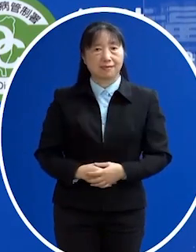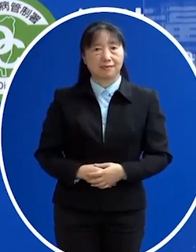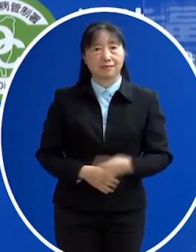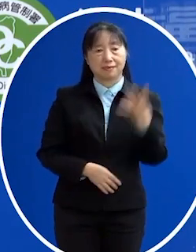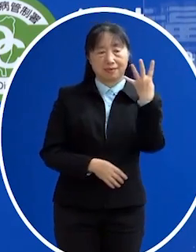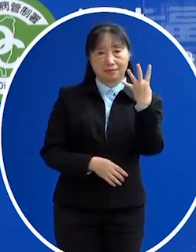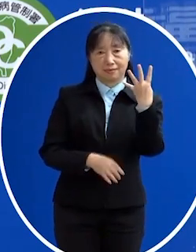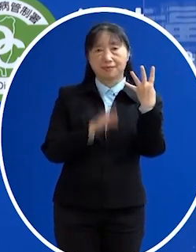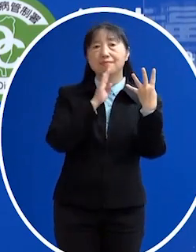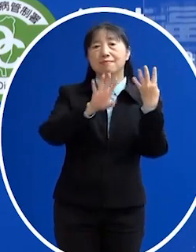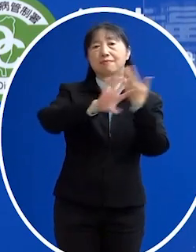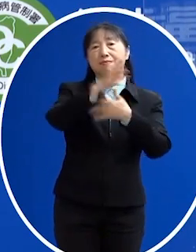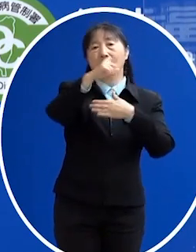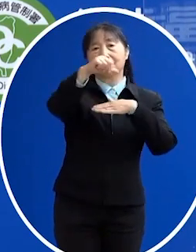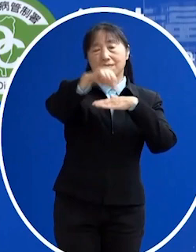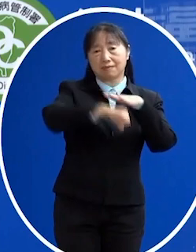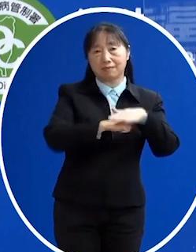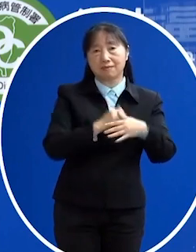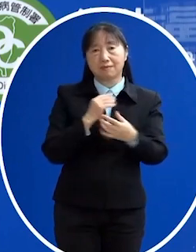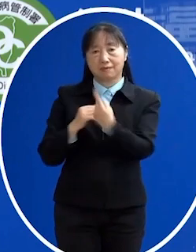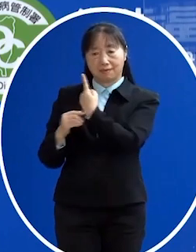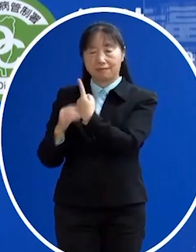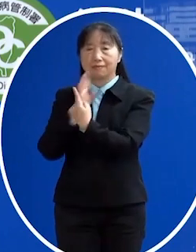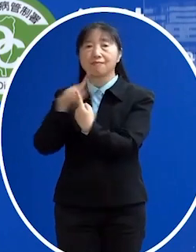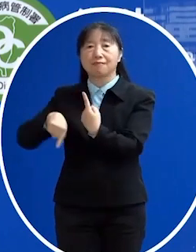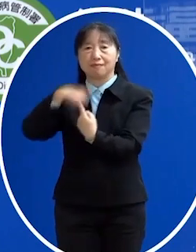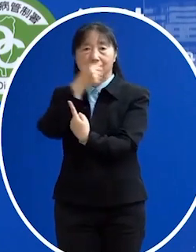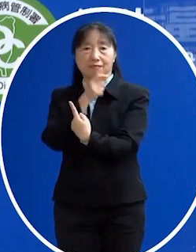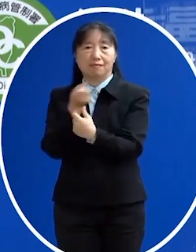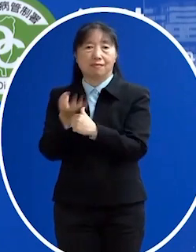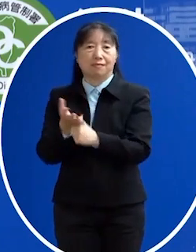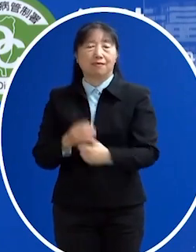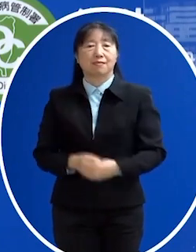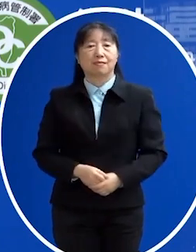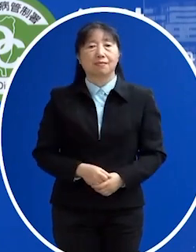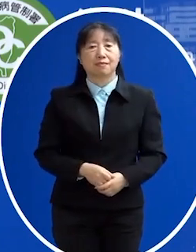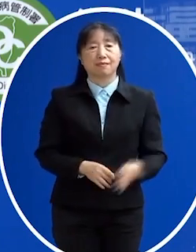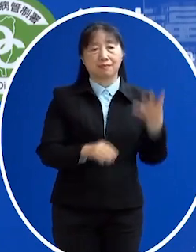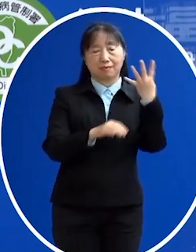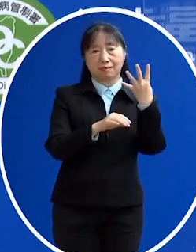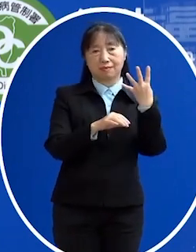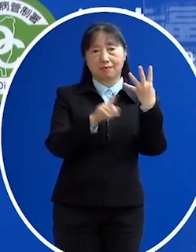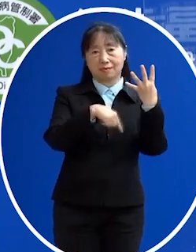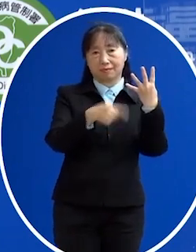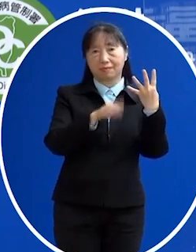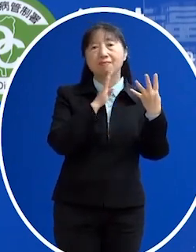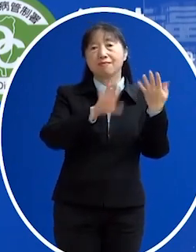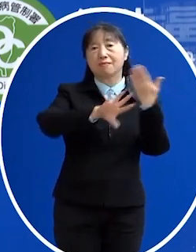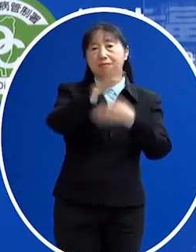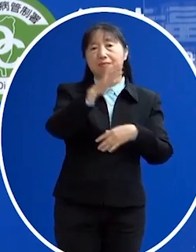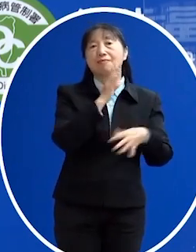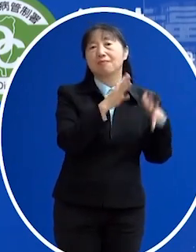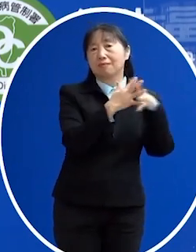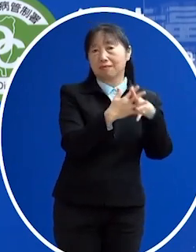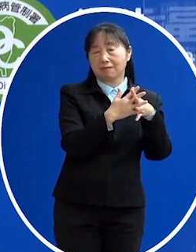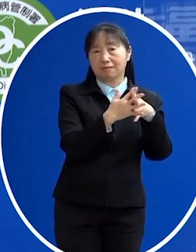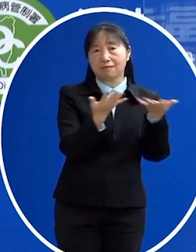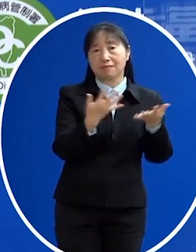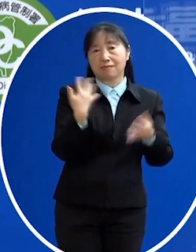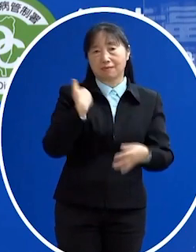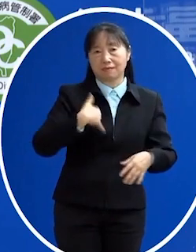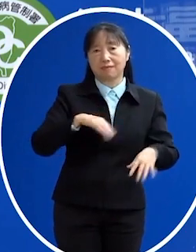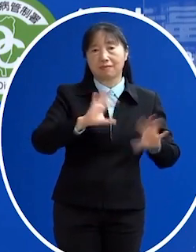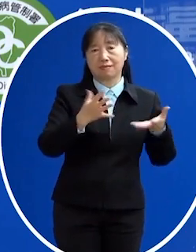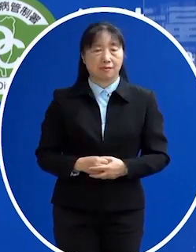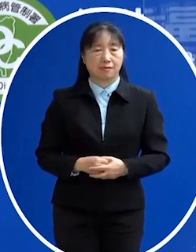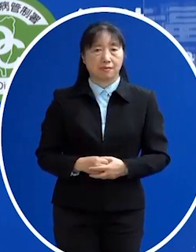中4例为境外移入，那1例为本土案例。那4例境外移入的案例哈，是从美国及法国